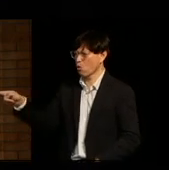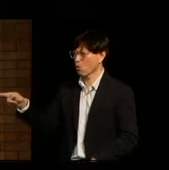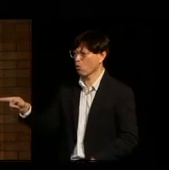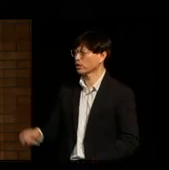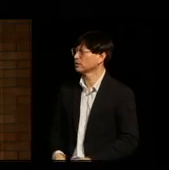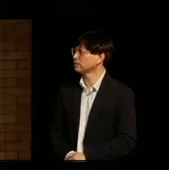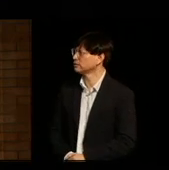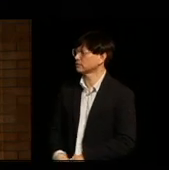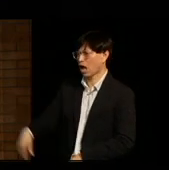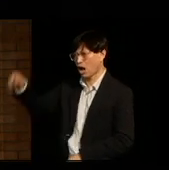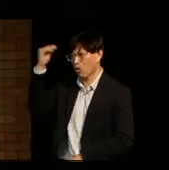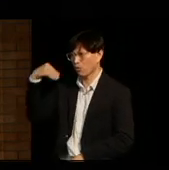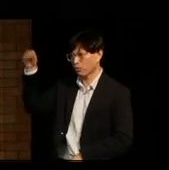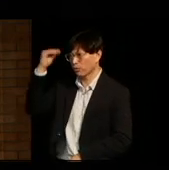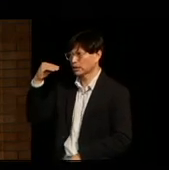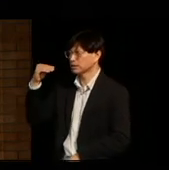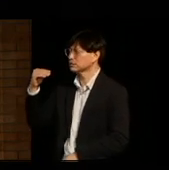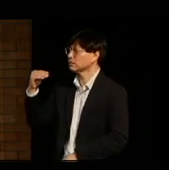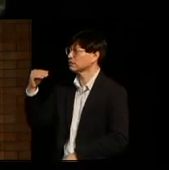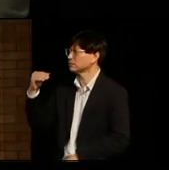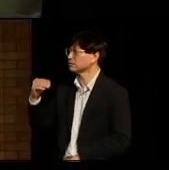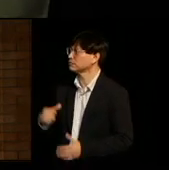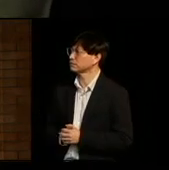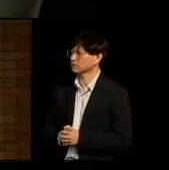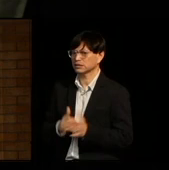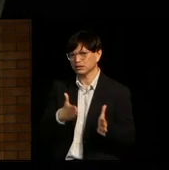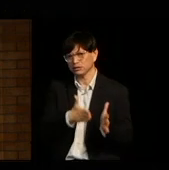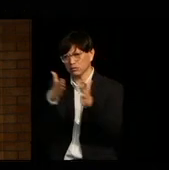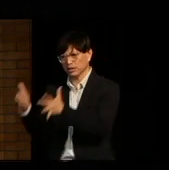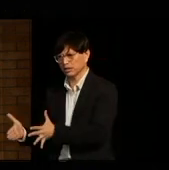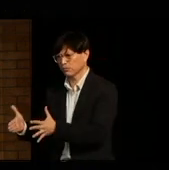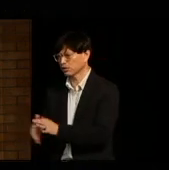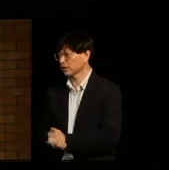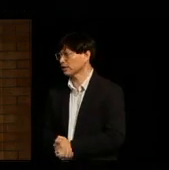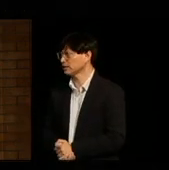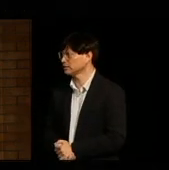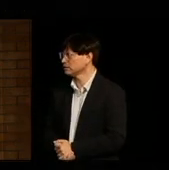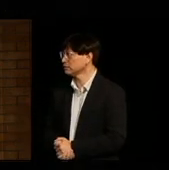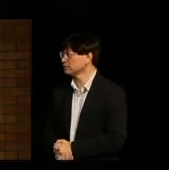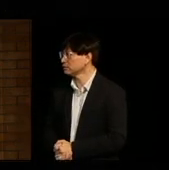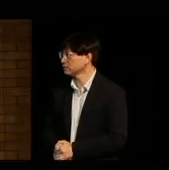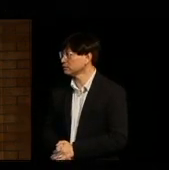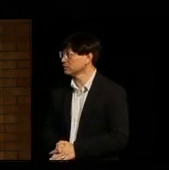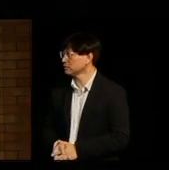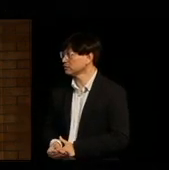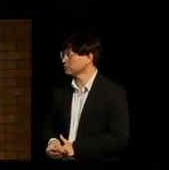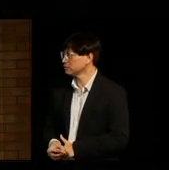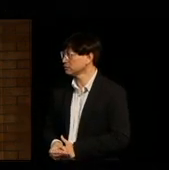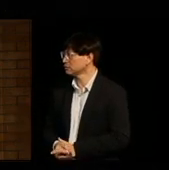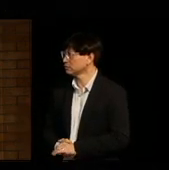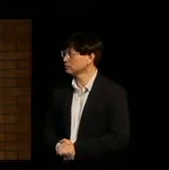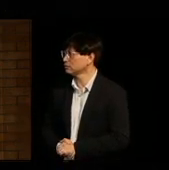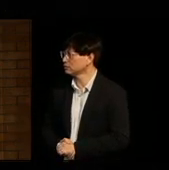questo penso che sia quello che che si vuole riportare ehm eh Ecco